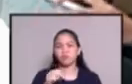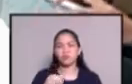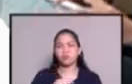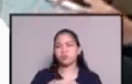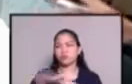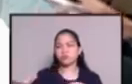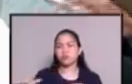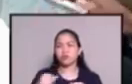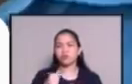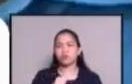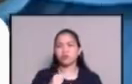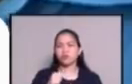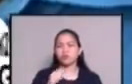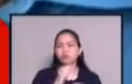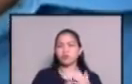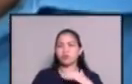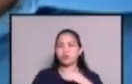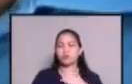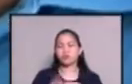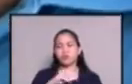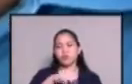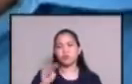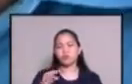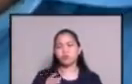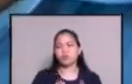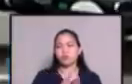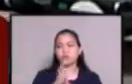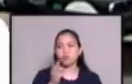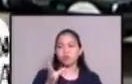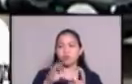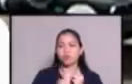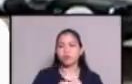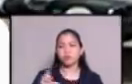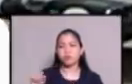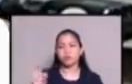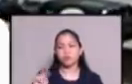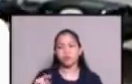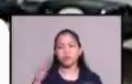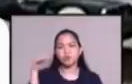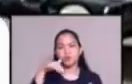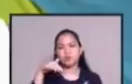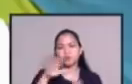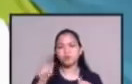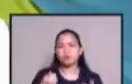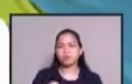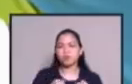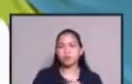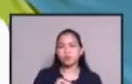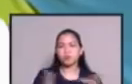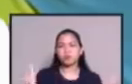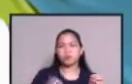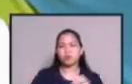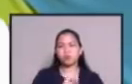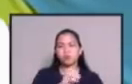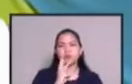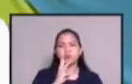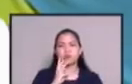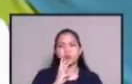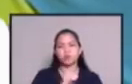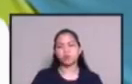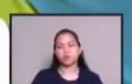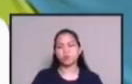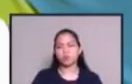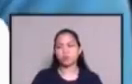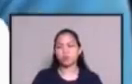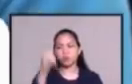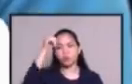ang mga customer ng Maynilad na direktang kumukuha ng supply sa Angat Dam. Pinag-aaralan na rin daw nila kung paano magbigay ng sobrang tubig sa Manila Water.